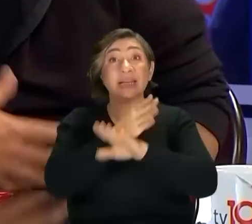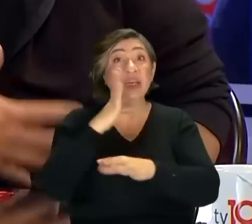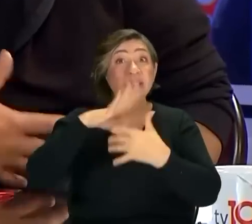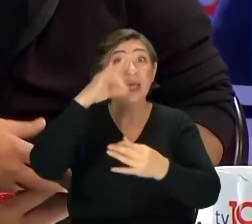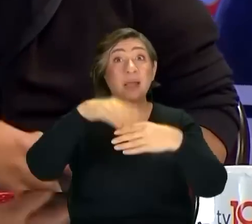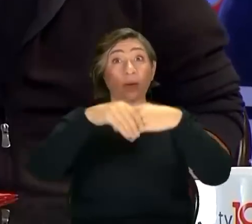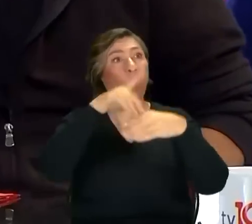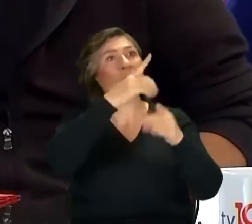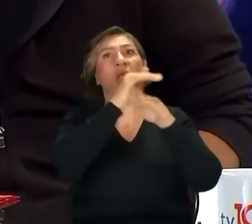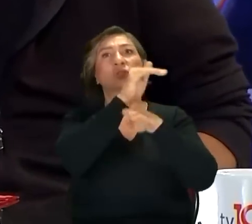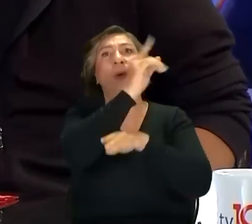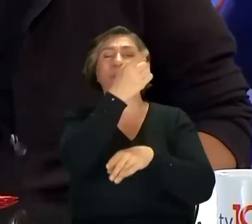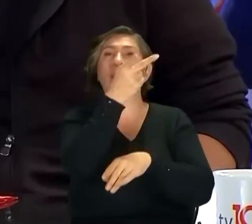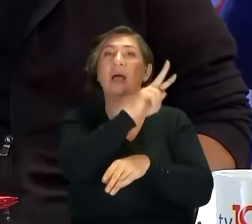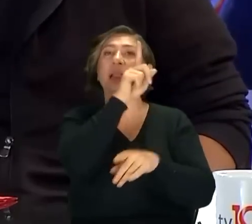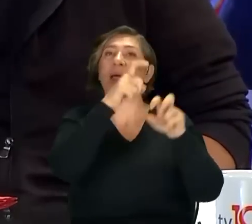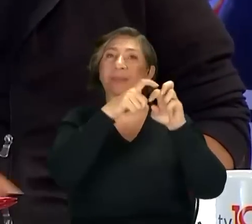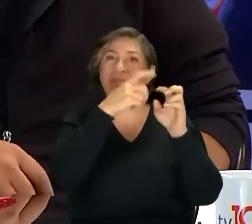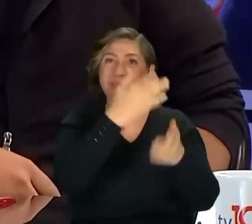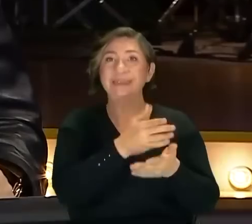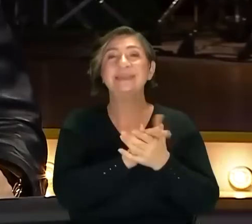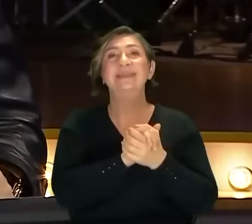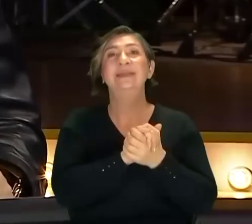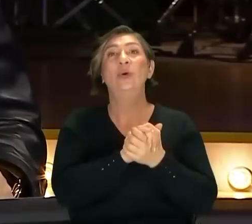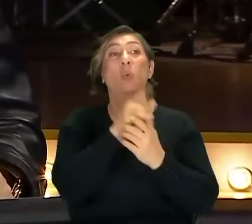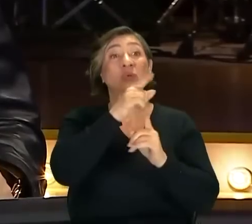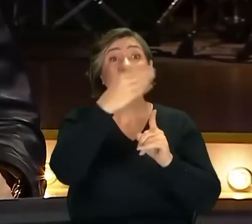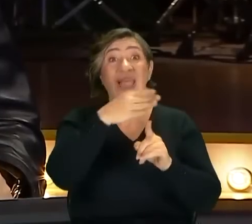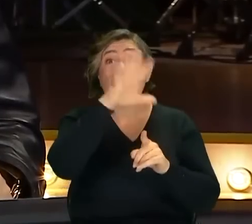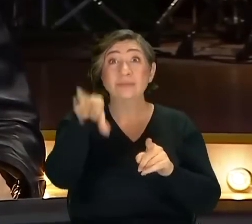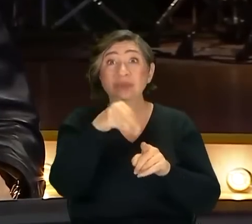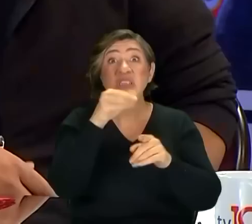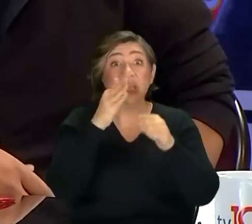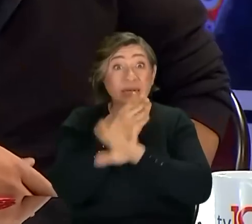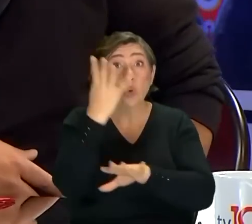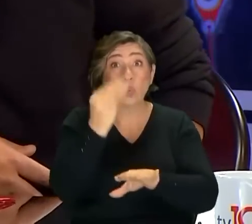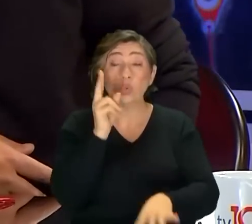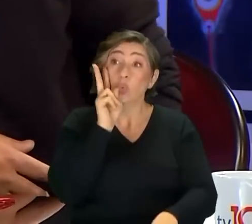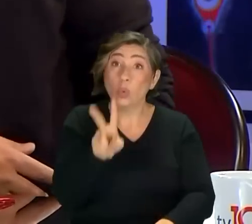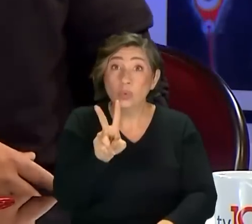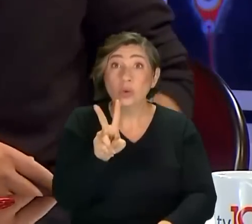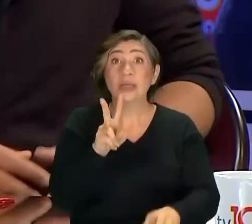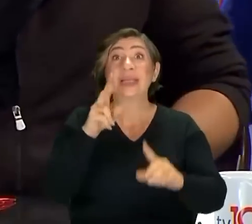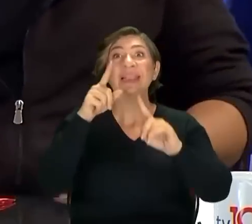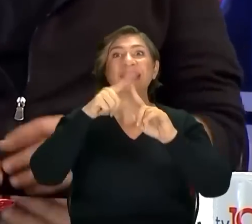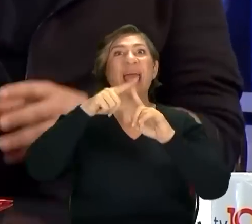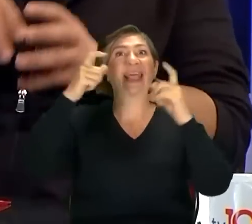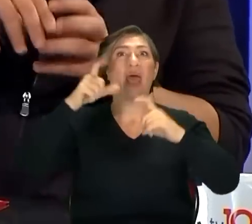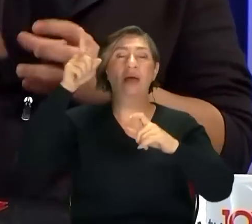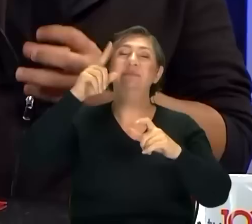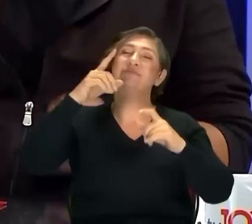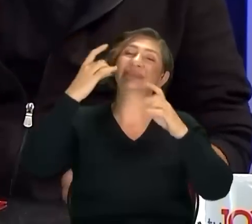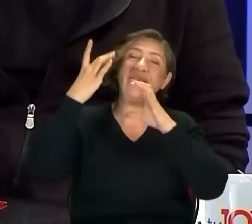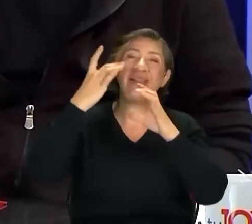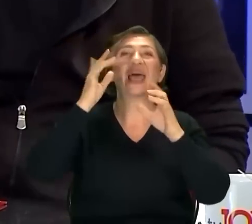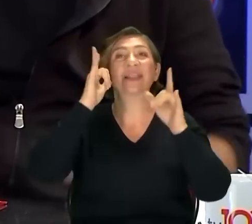insanlar. Ana. Hala oradalar. Biri rahmetli oldu. Allah rahmet eylesin. Ay canım. Onun dışında hepsinin gerçek olduğunu görmemiz. Trakya'da mesela bir sokakta